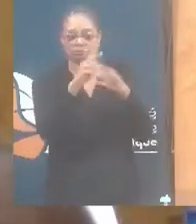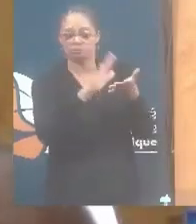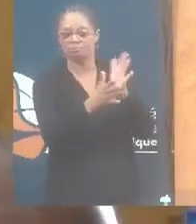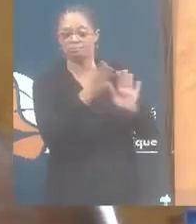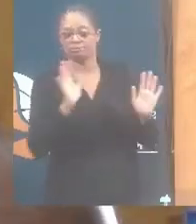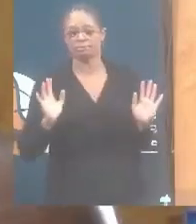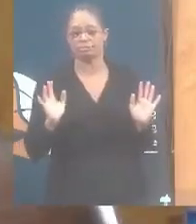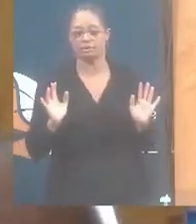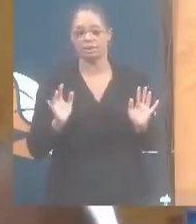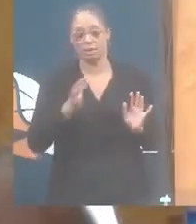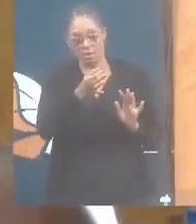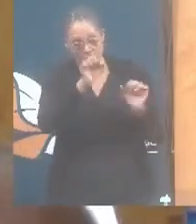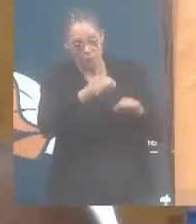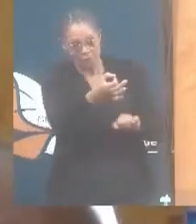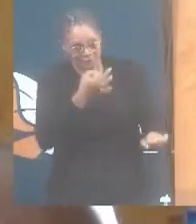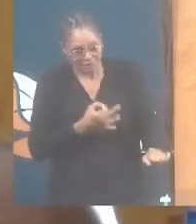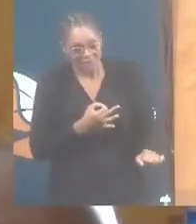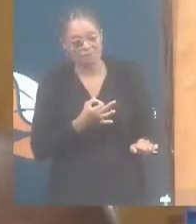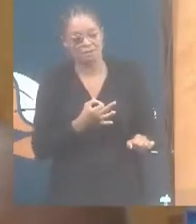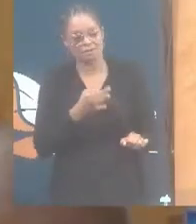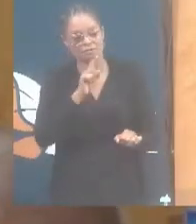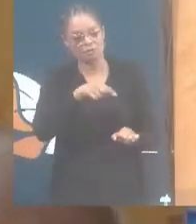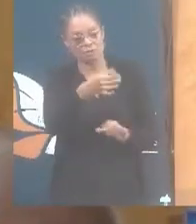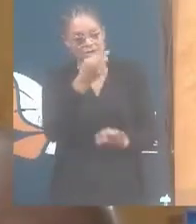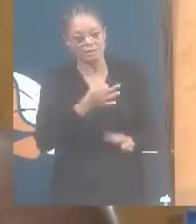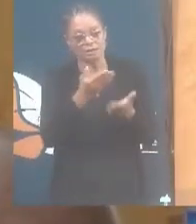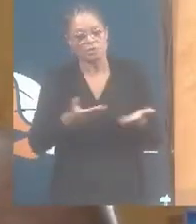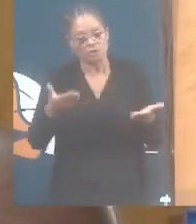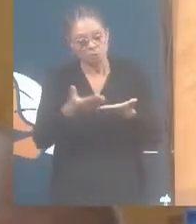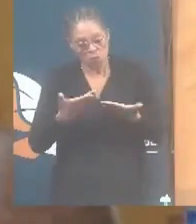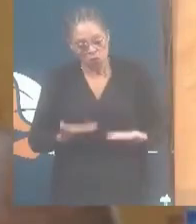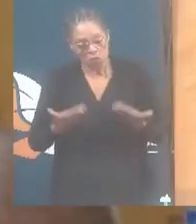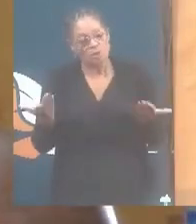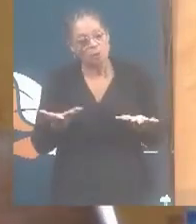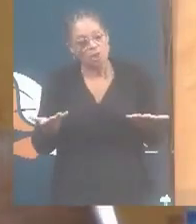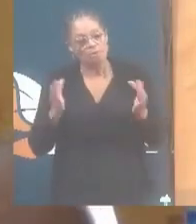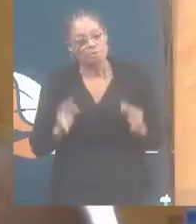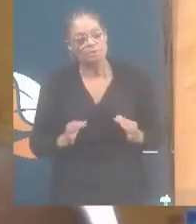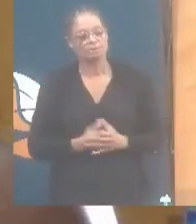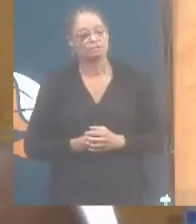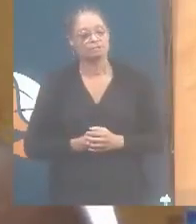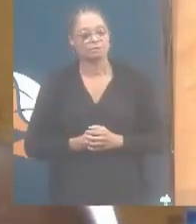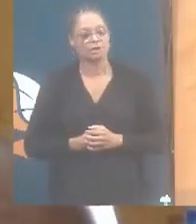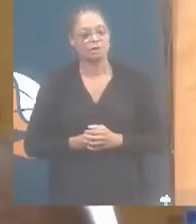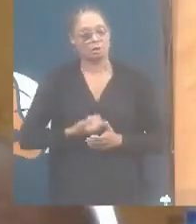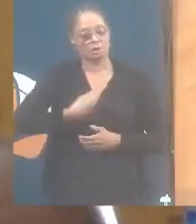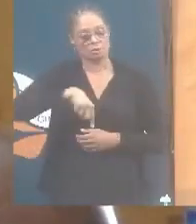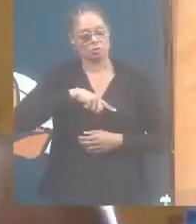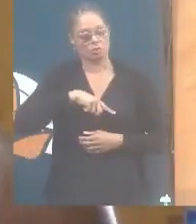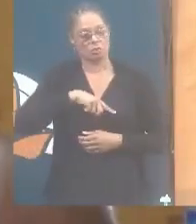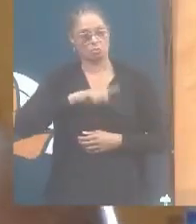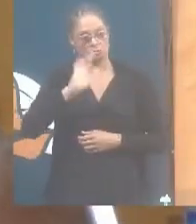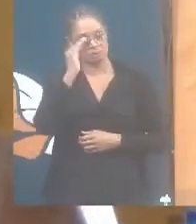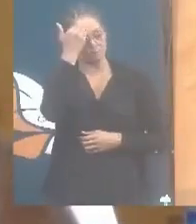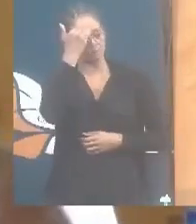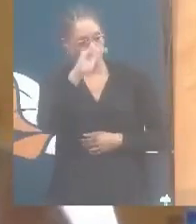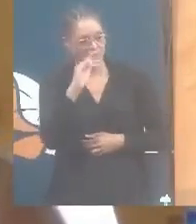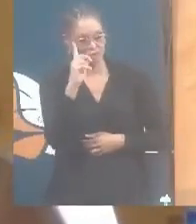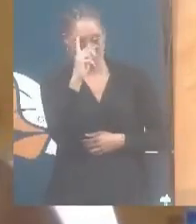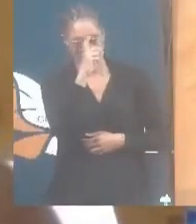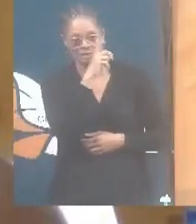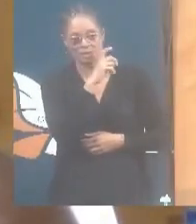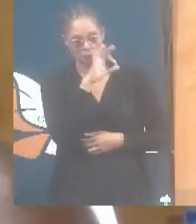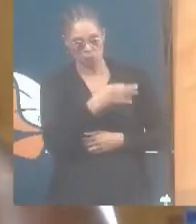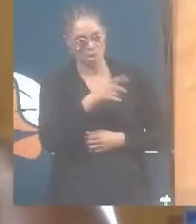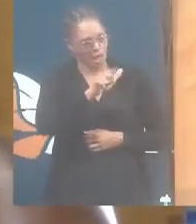Dites-nous clairement la situation aujourd'hui telle qu'elle est. Et nous sommes conscients que la difficulté, oui,